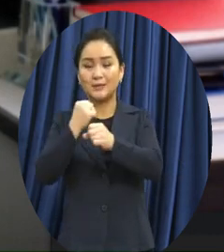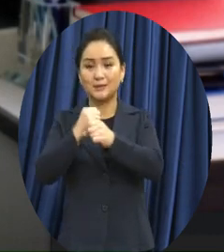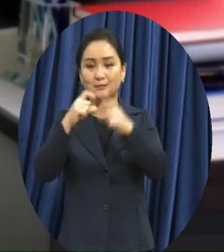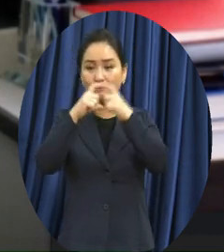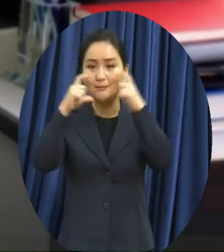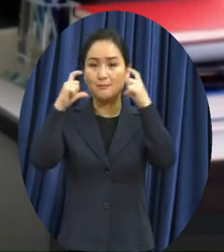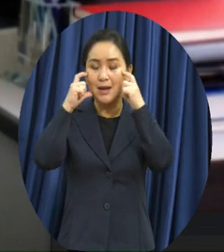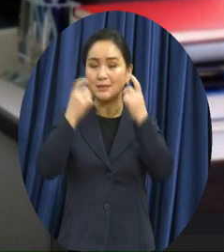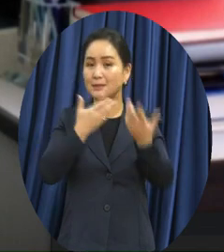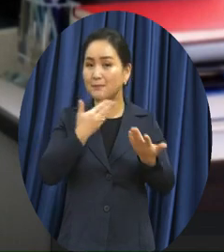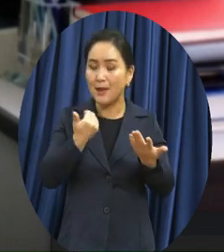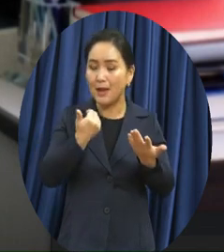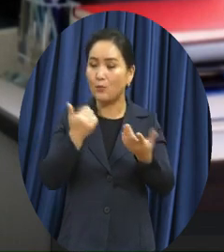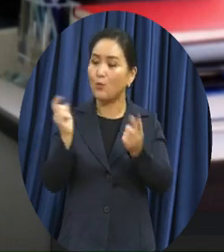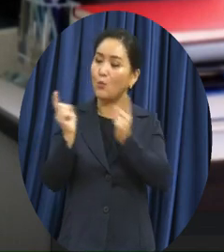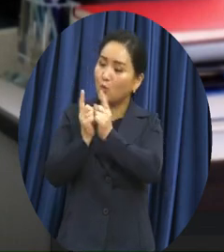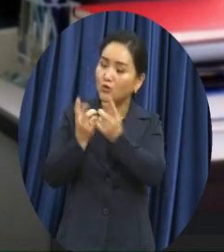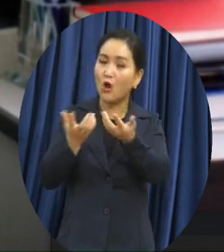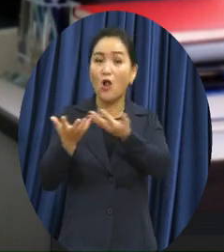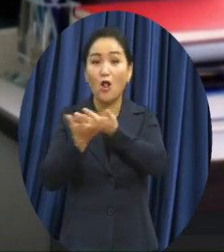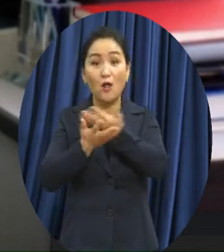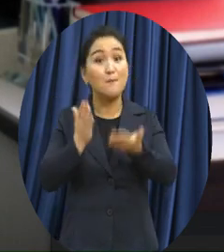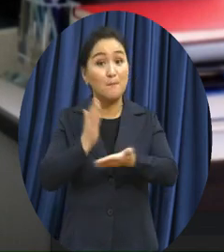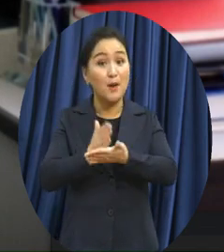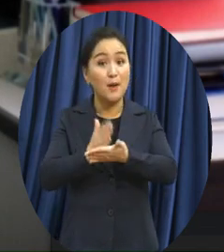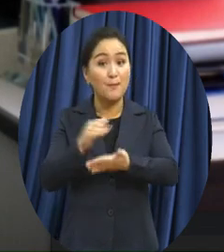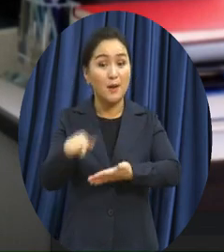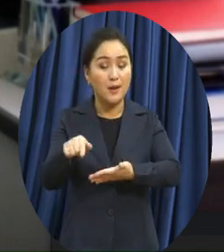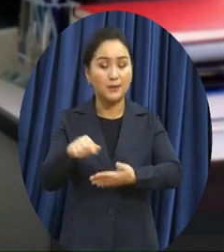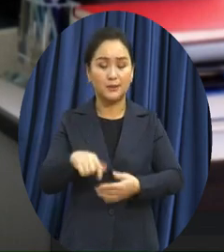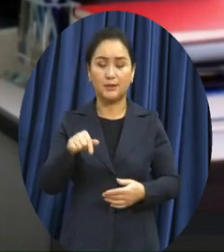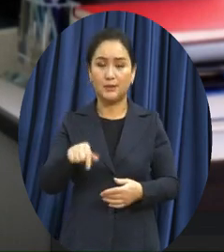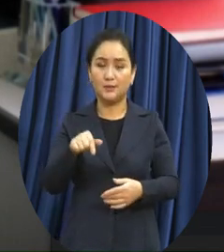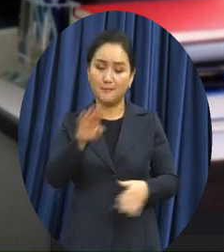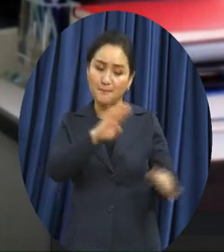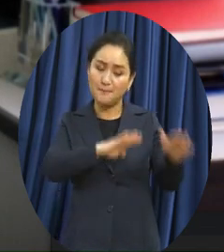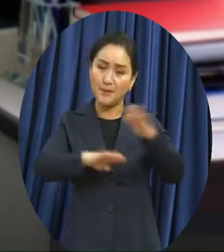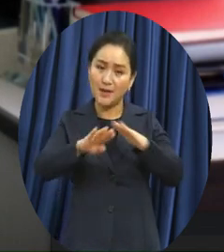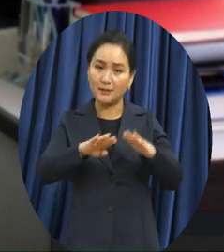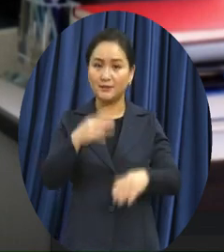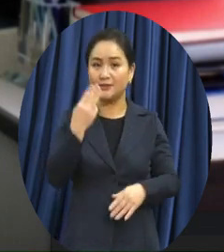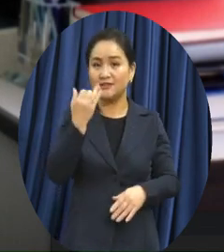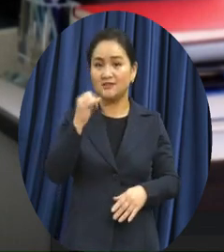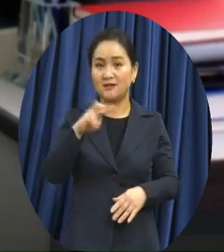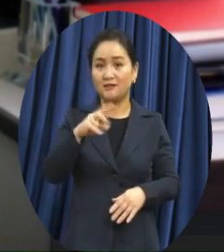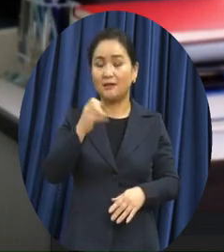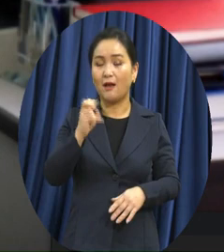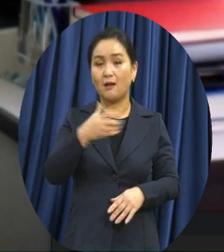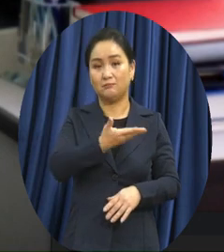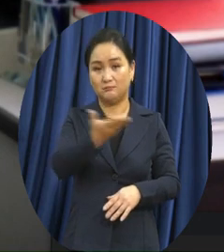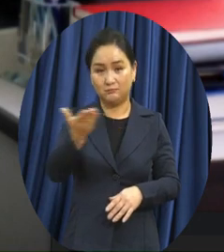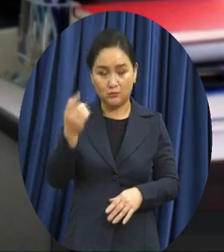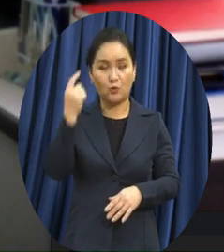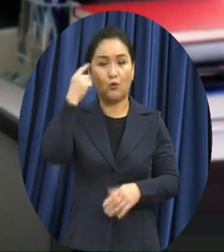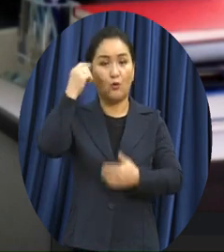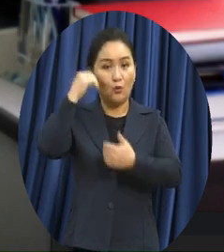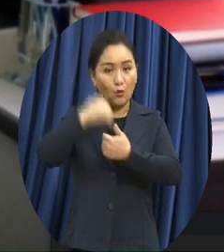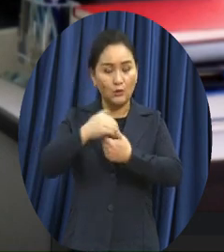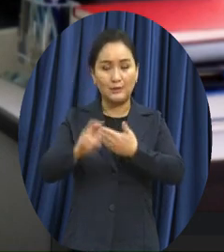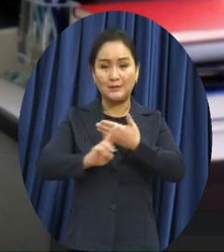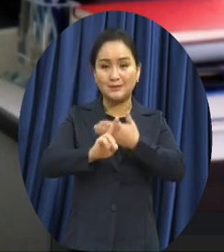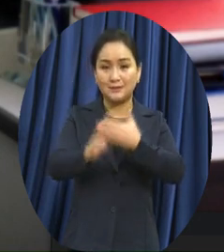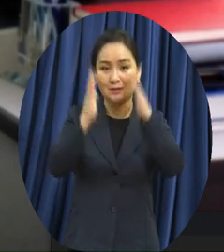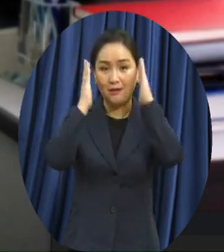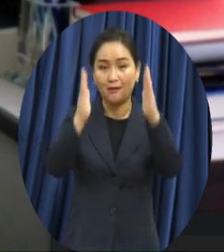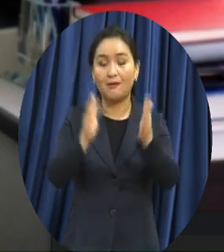хаалтгүй, маскгүй уулзч байгаа. Тэгэхээр бол энэ одоо нөхцөл ийм шалтгааны бол ард иргэд ойлгуулжтай бас цаашдаа